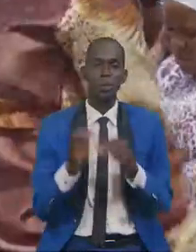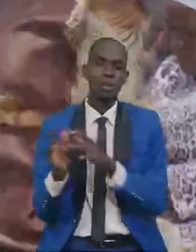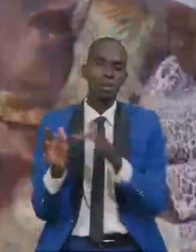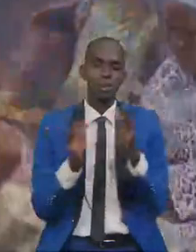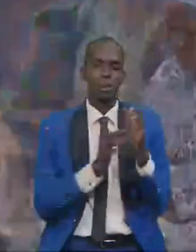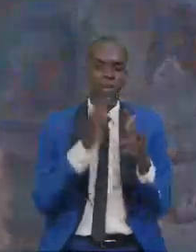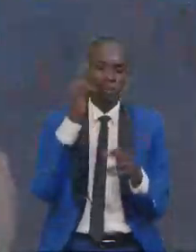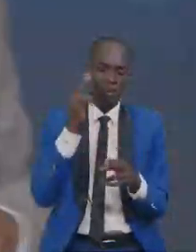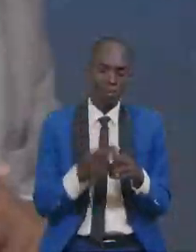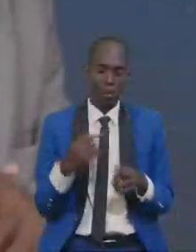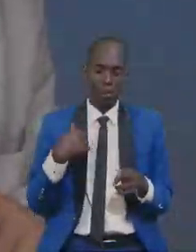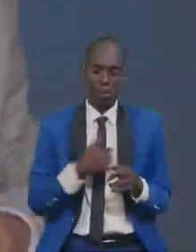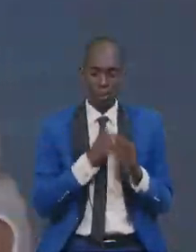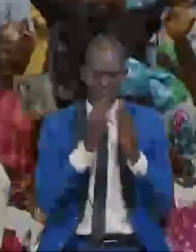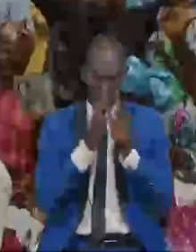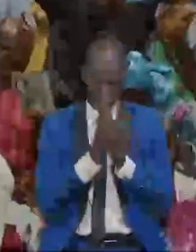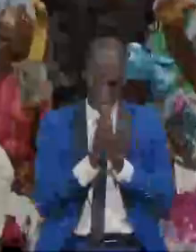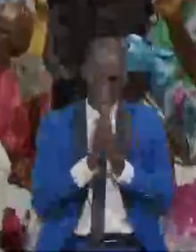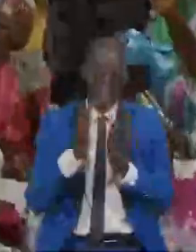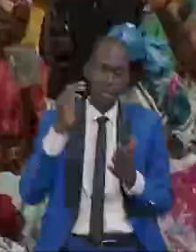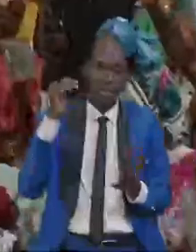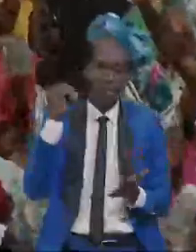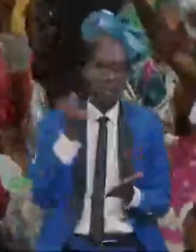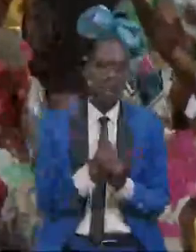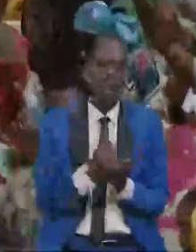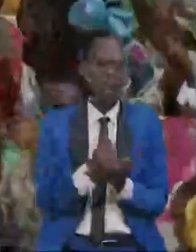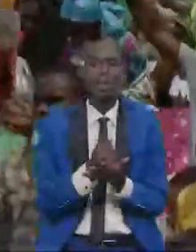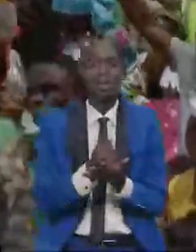Au nom de Jésus, nous prions.